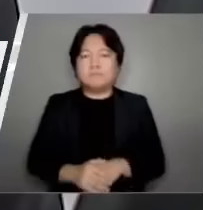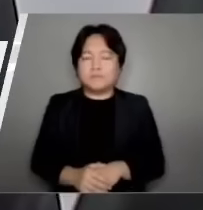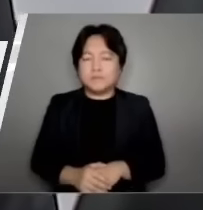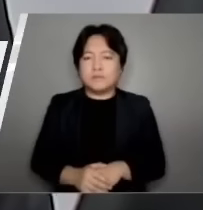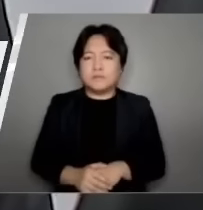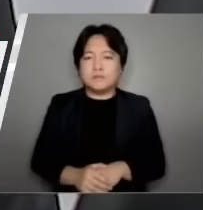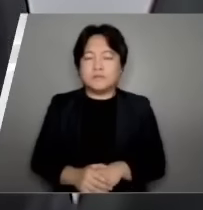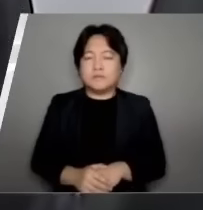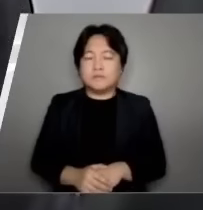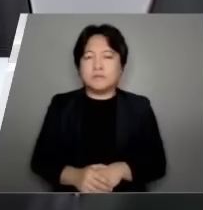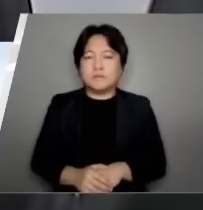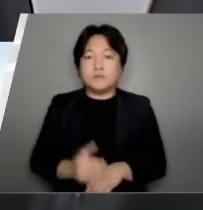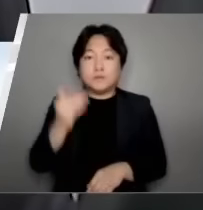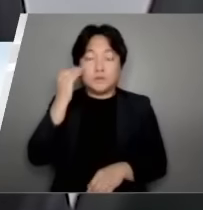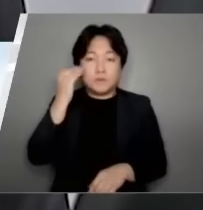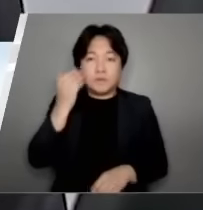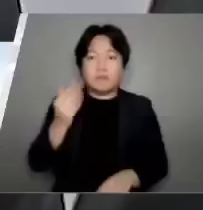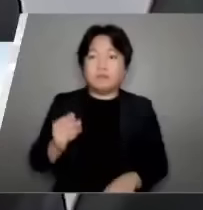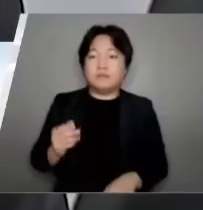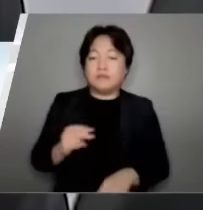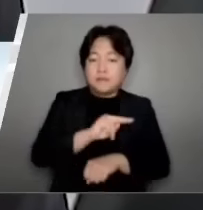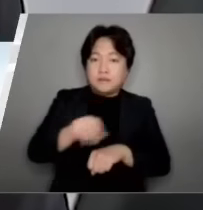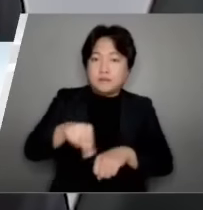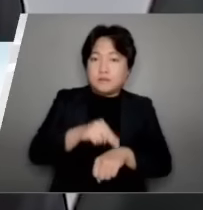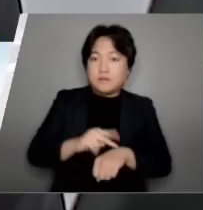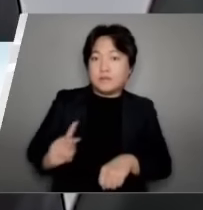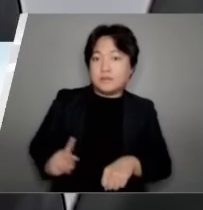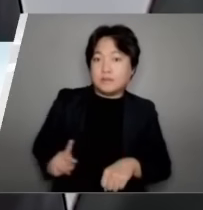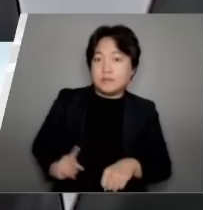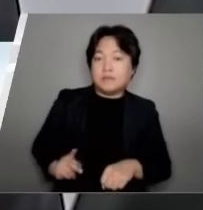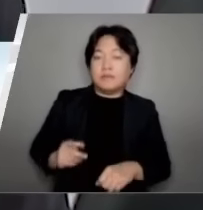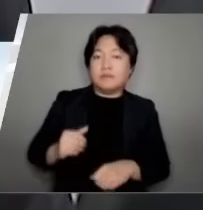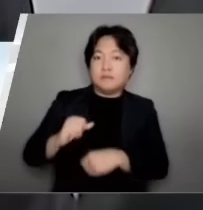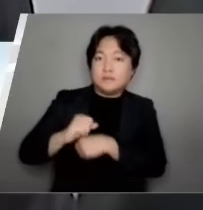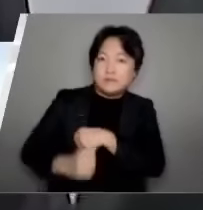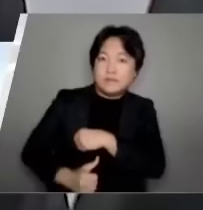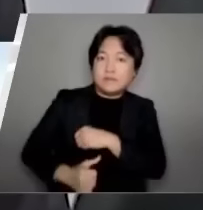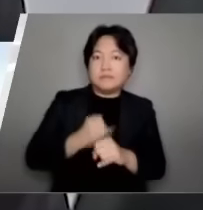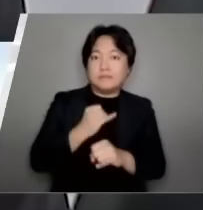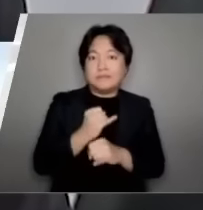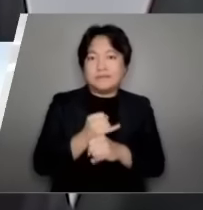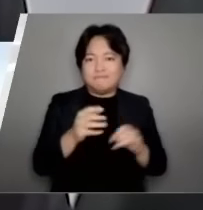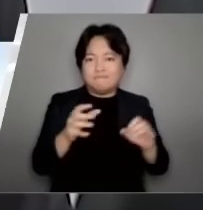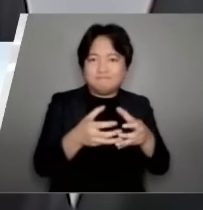Transplant Institute, kumbaga doon naman lumalapit lahat ng mga nangangailangan ng transplant,